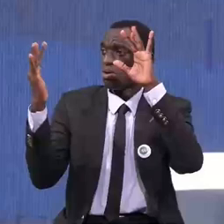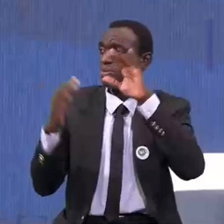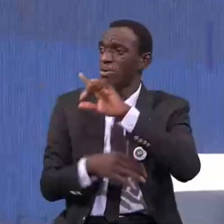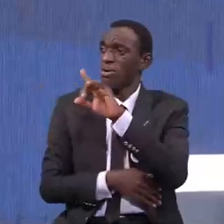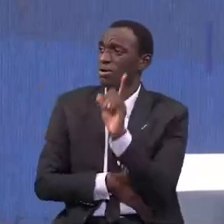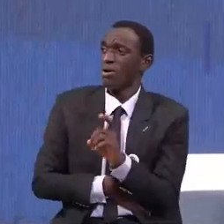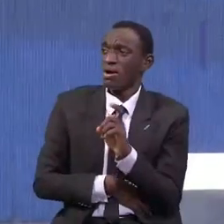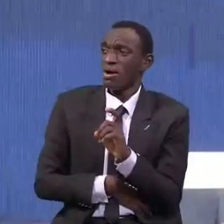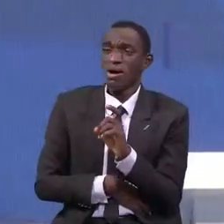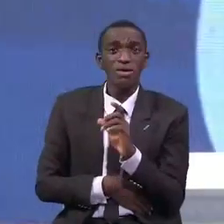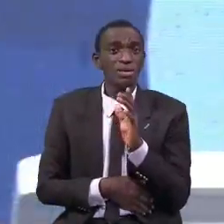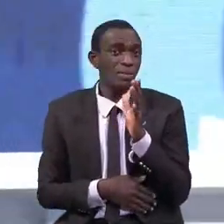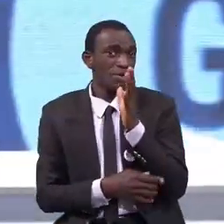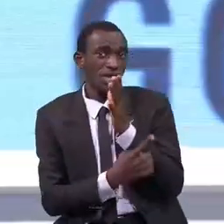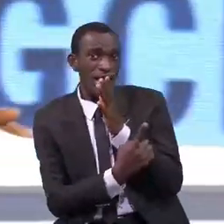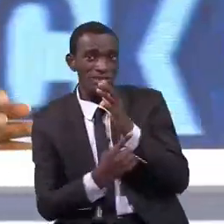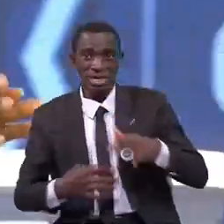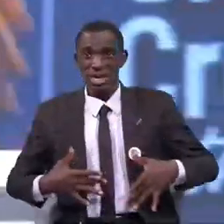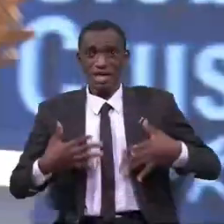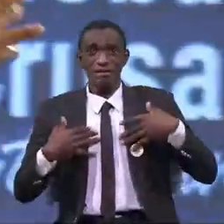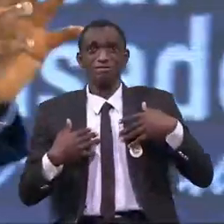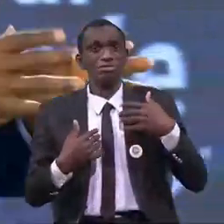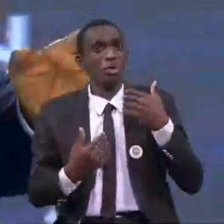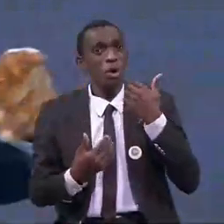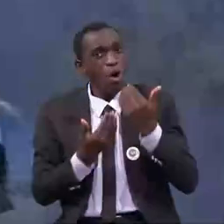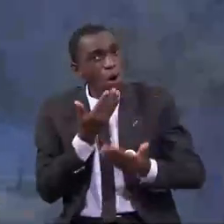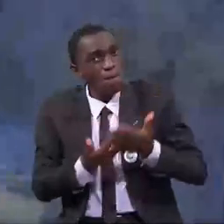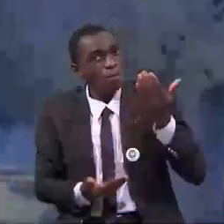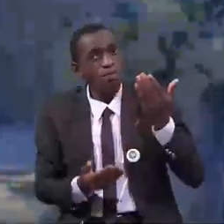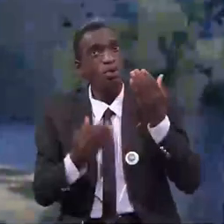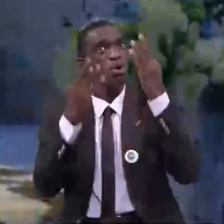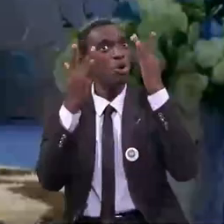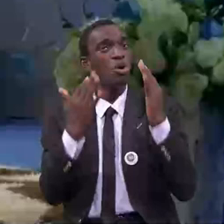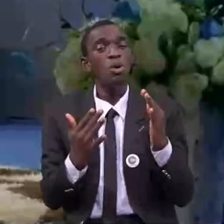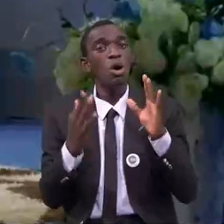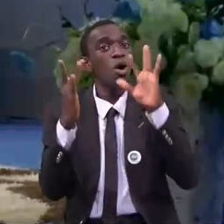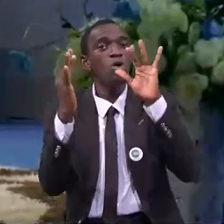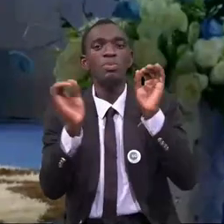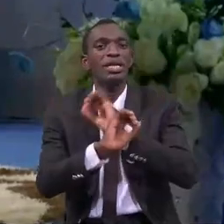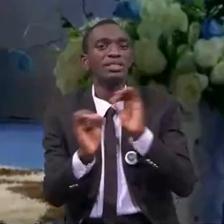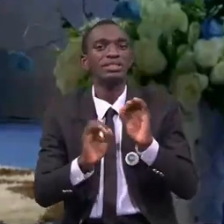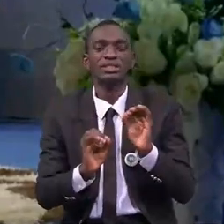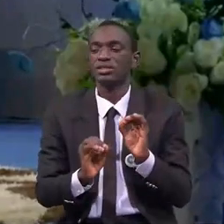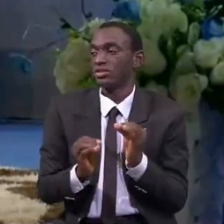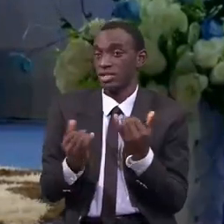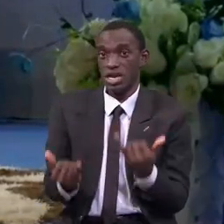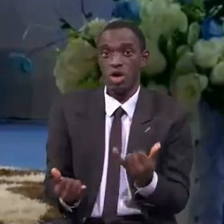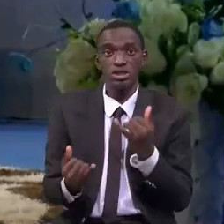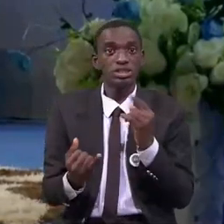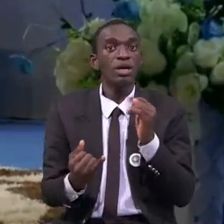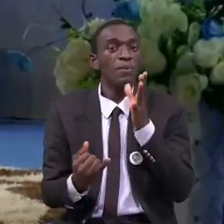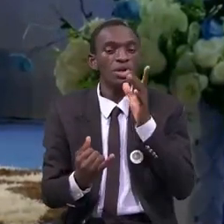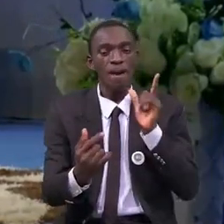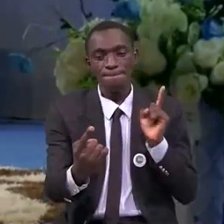espoir et sa vie sera désespérée et puis elle a rencontré